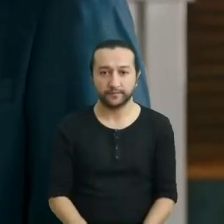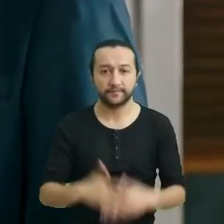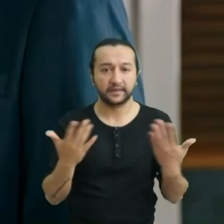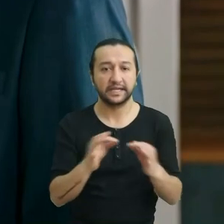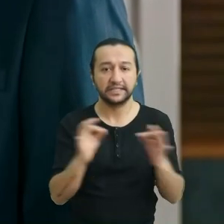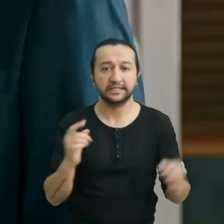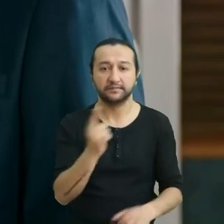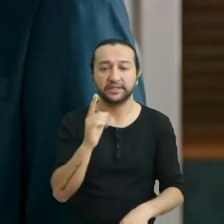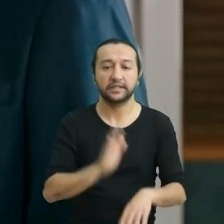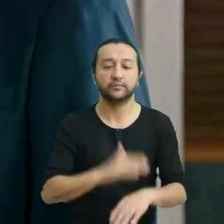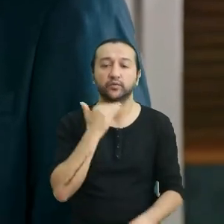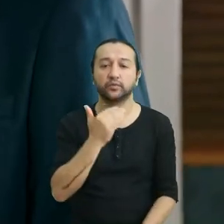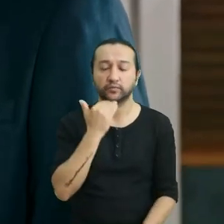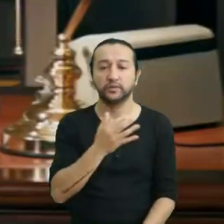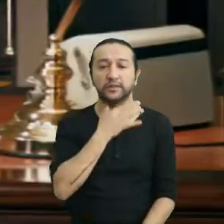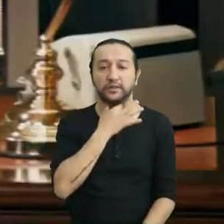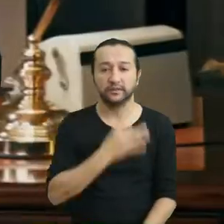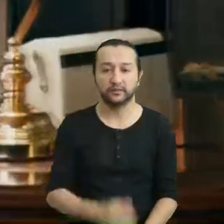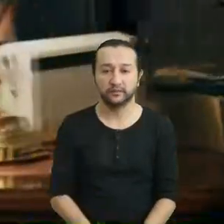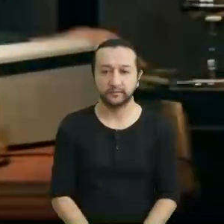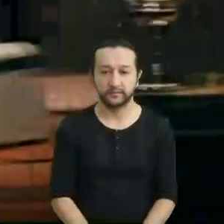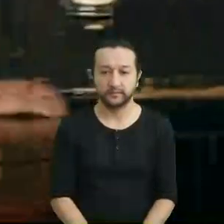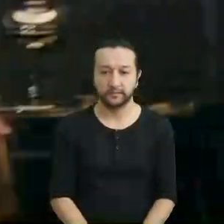Ama hiçbir şey yapamıyorum.